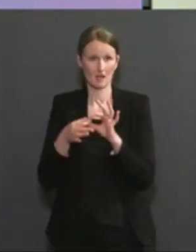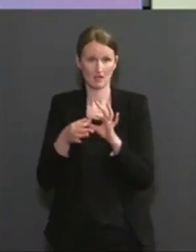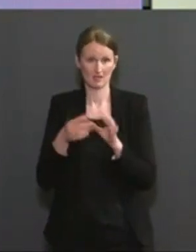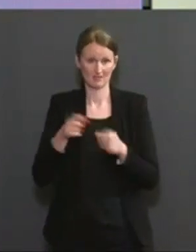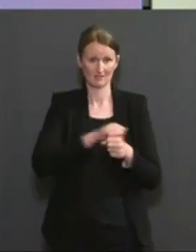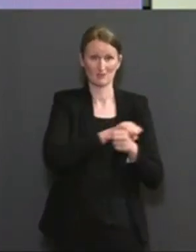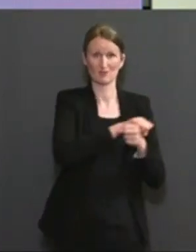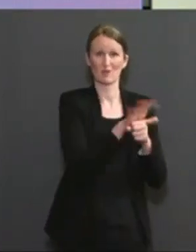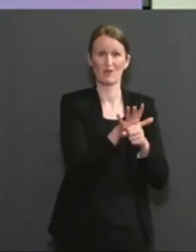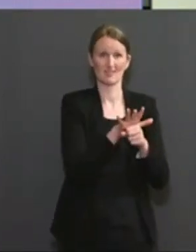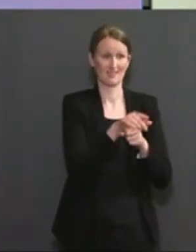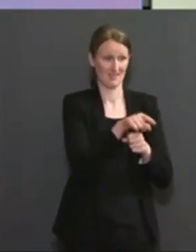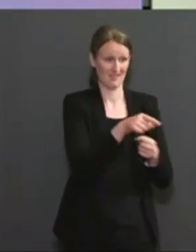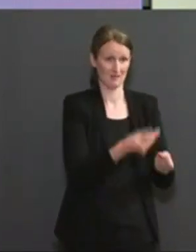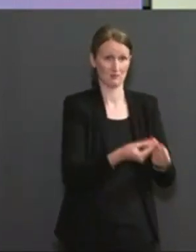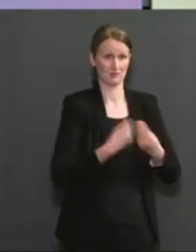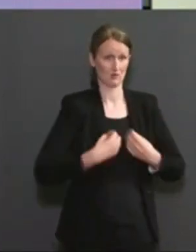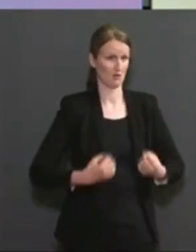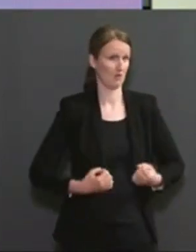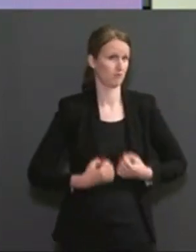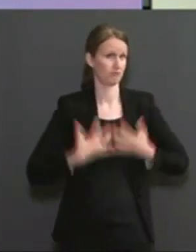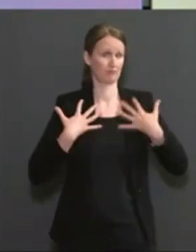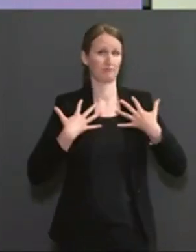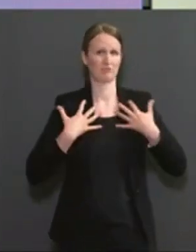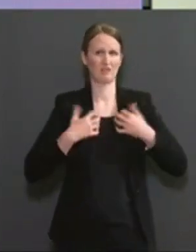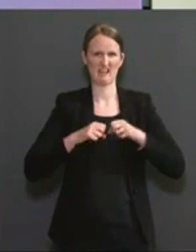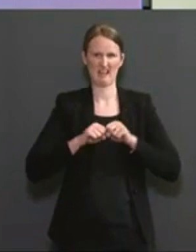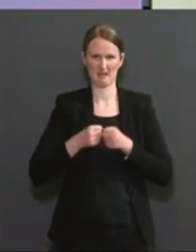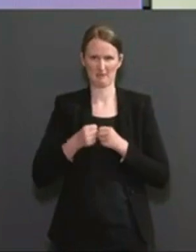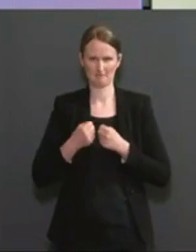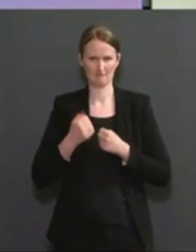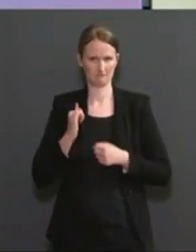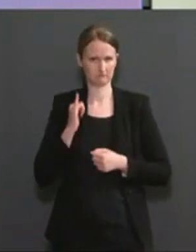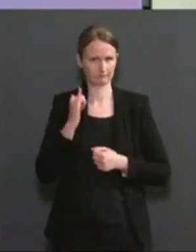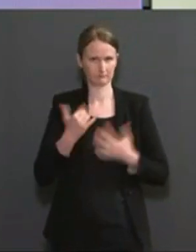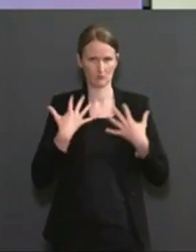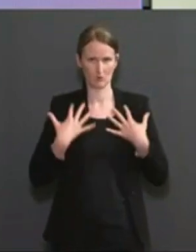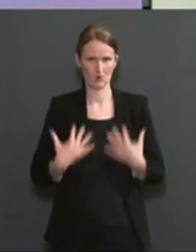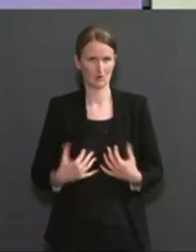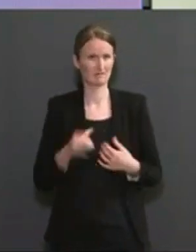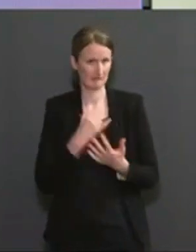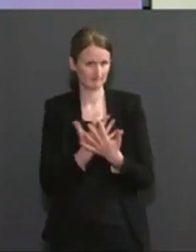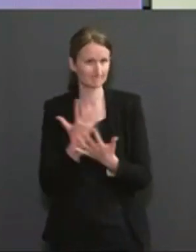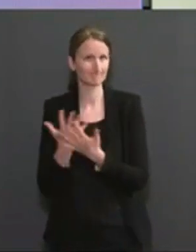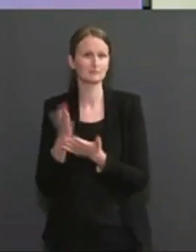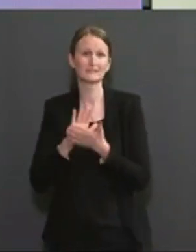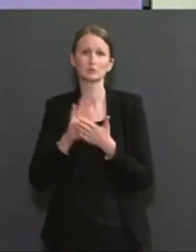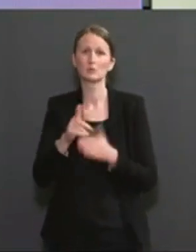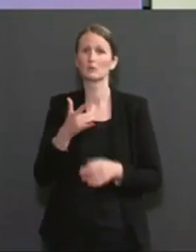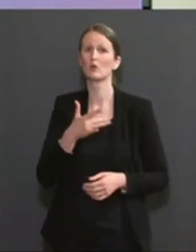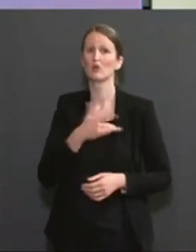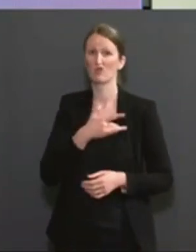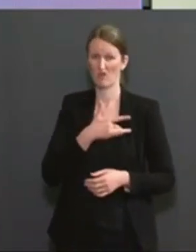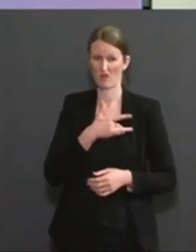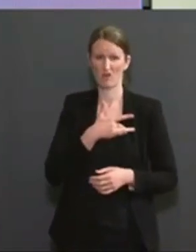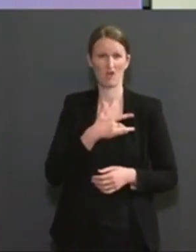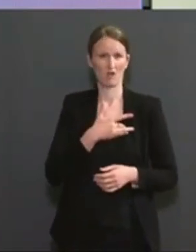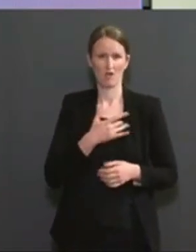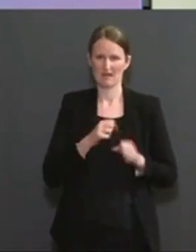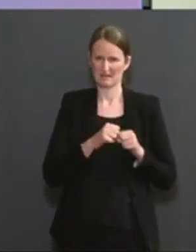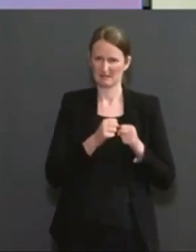claires, comme par exemple des atteintes persistantes au niveau cardiaque, par atteinte du muscle cardiaque lors de l'infection